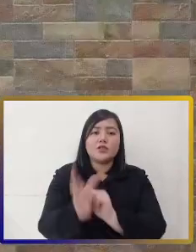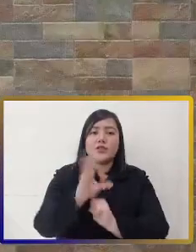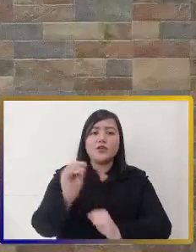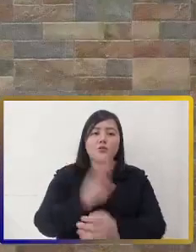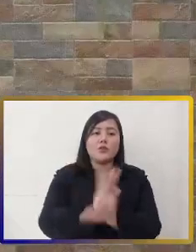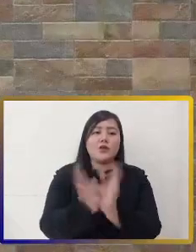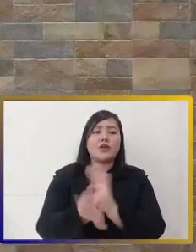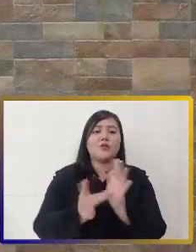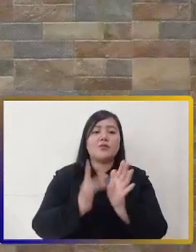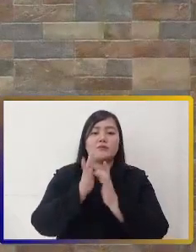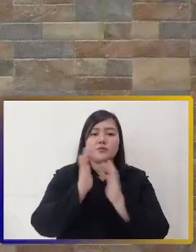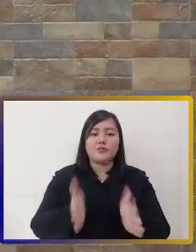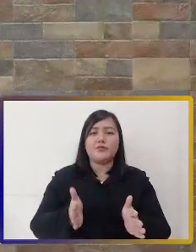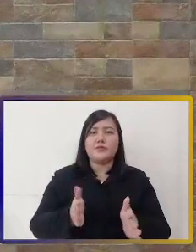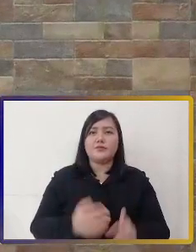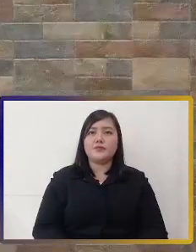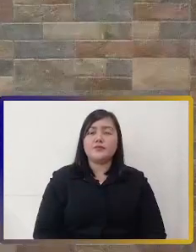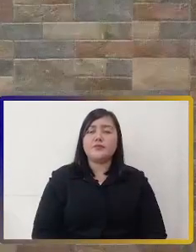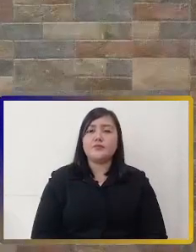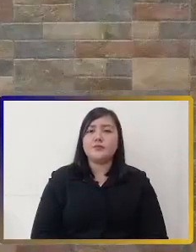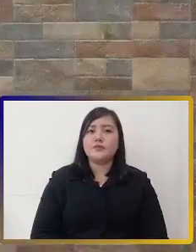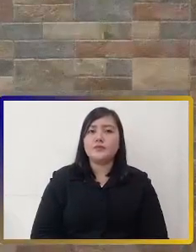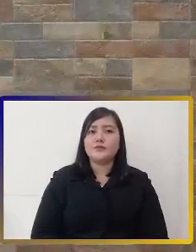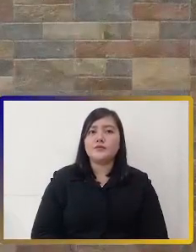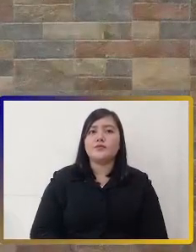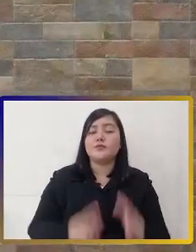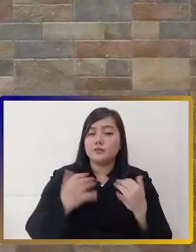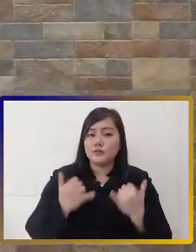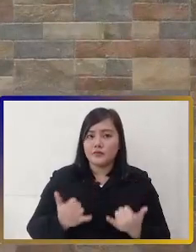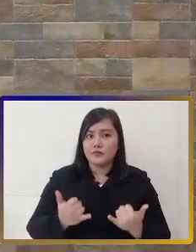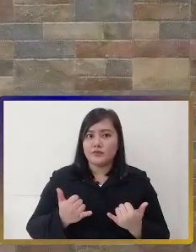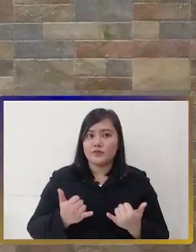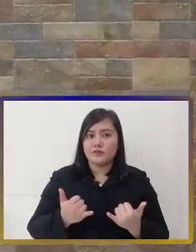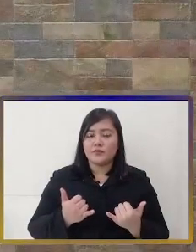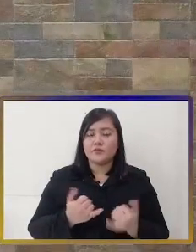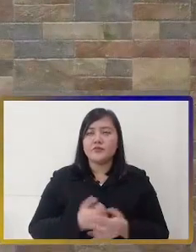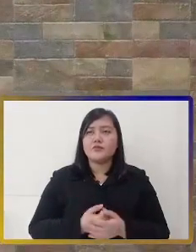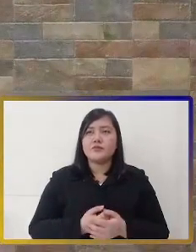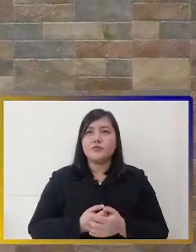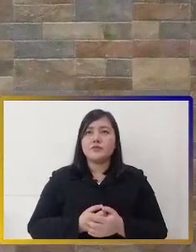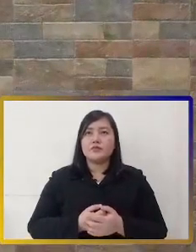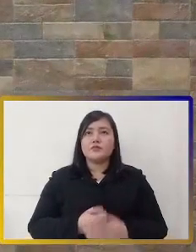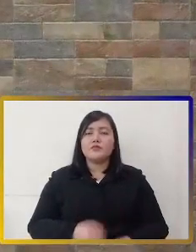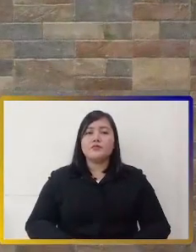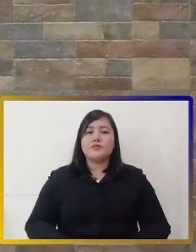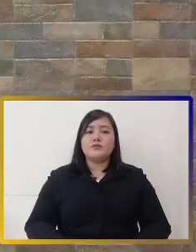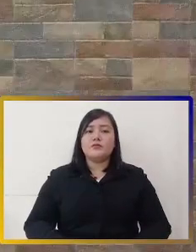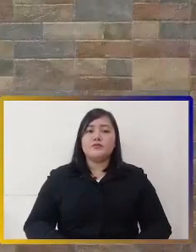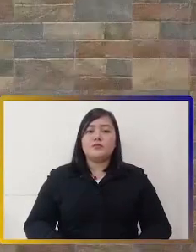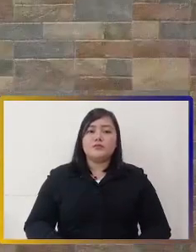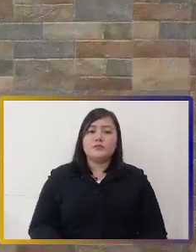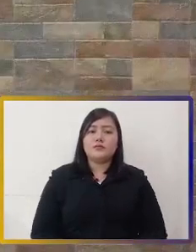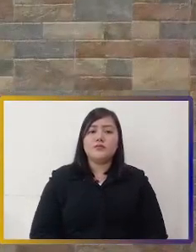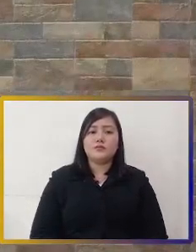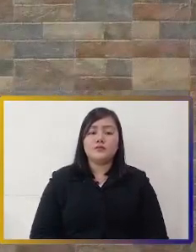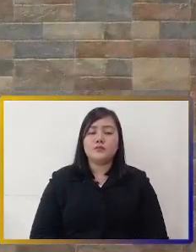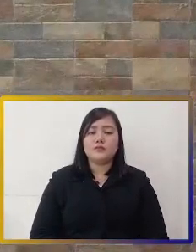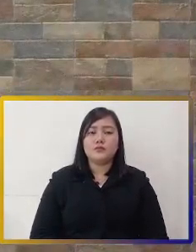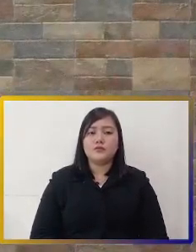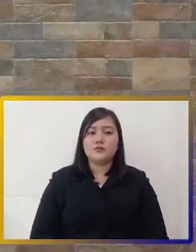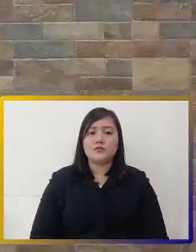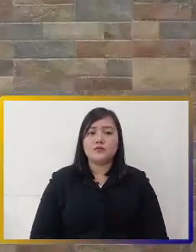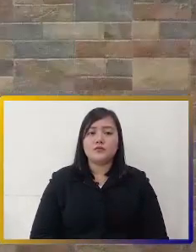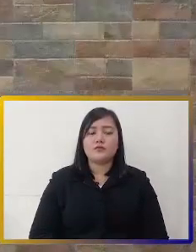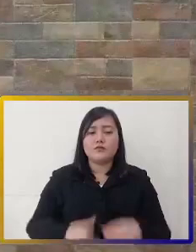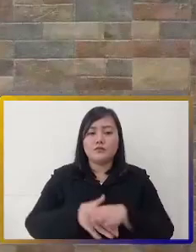nangyari sa history? Ang galing mga kapatid ng taktika ng mga ito. You see? Bakit po? Ano na po nangyari? Ngayon, dito po, sa panahon